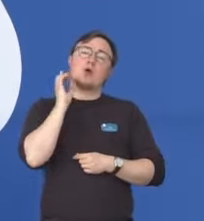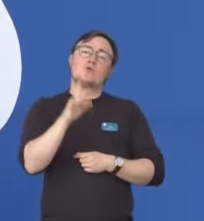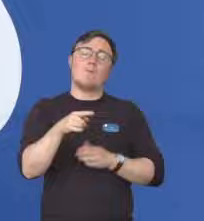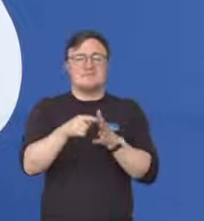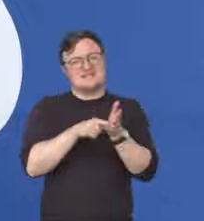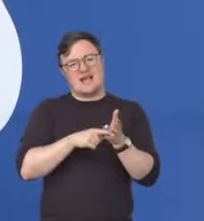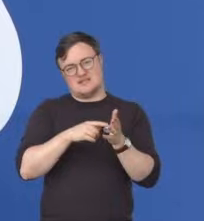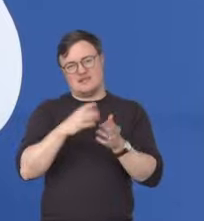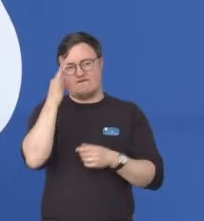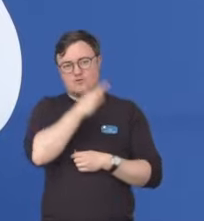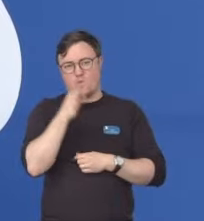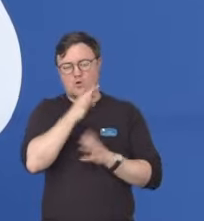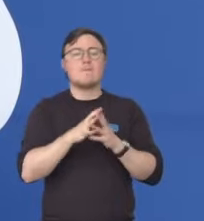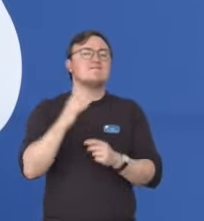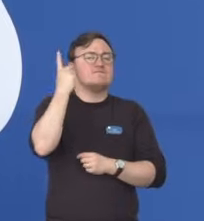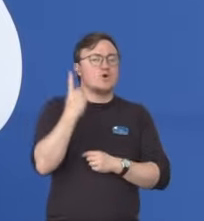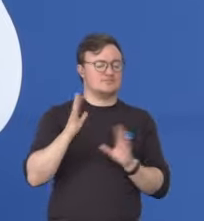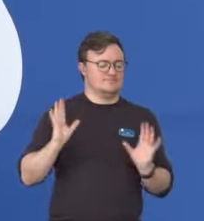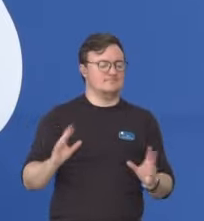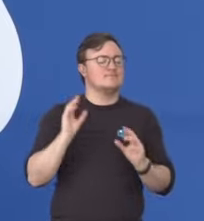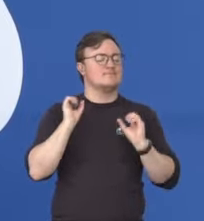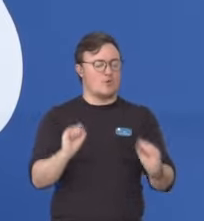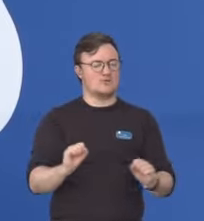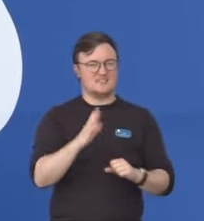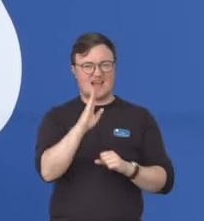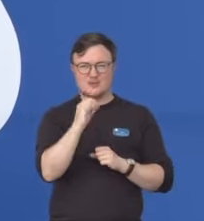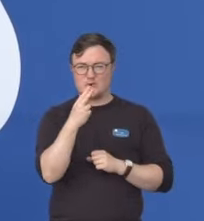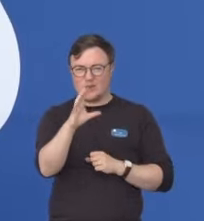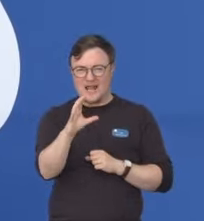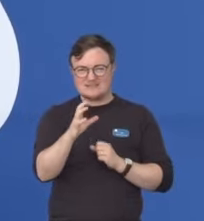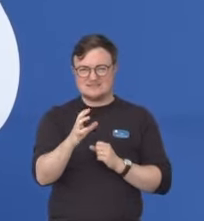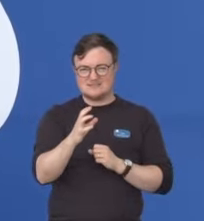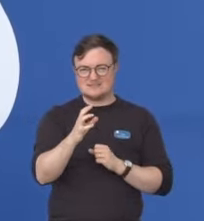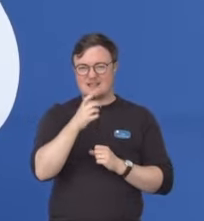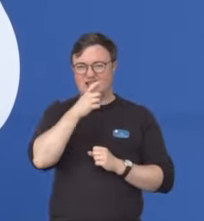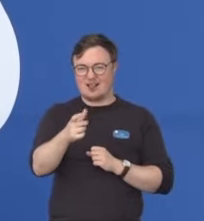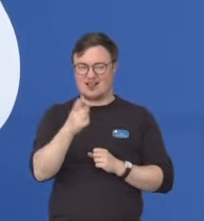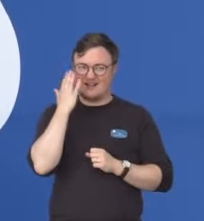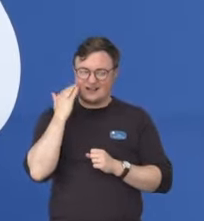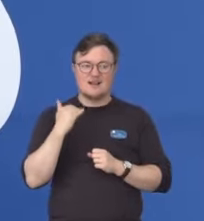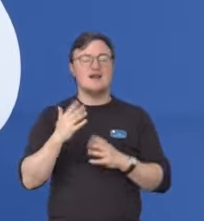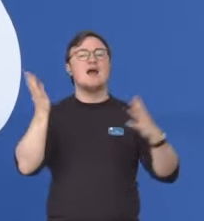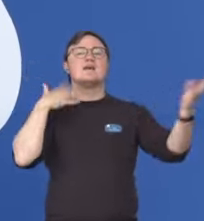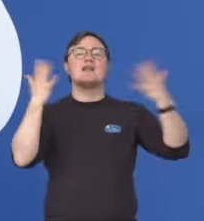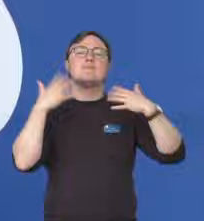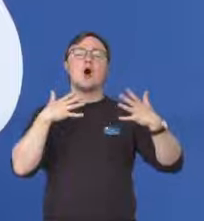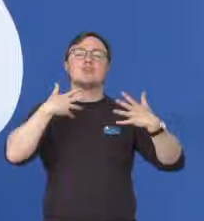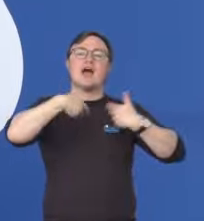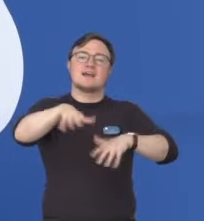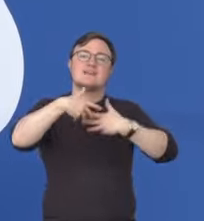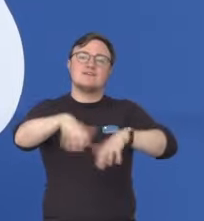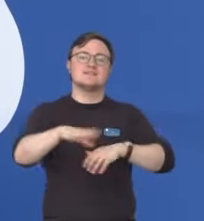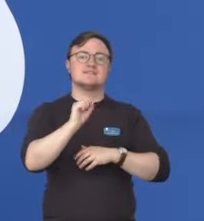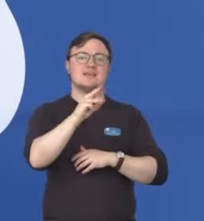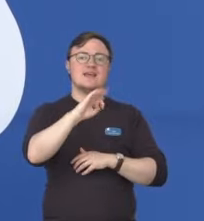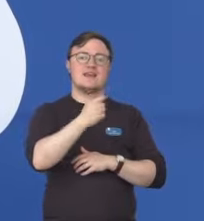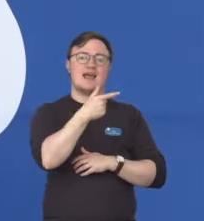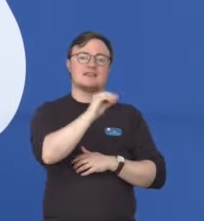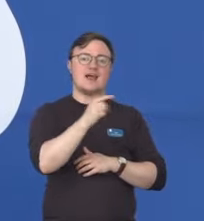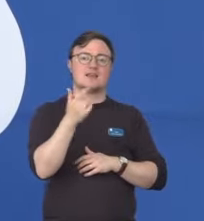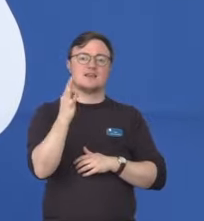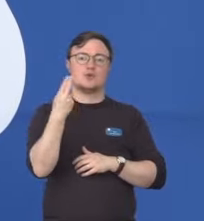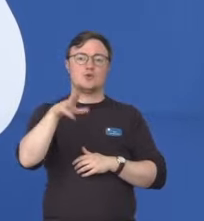sakfrågor. Men allra först måste vi ju, som Douglas Thor var inne på också, vi har ju då sett klimataktivisten Greta Thunberg lyckas